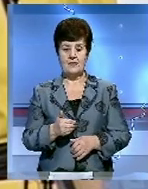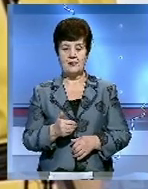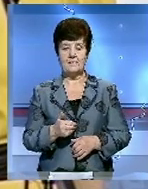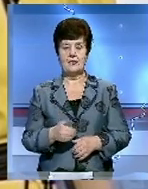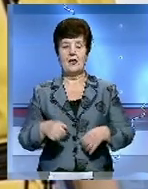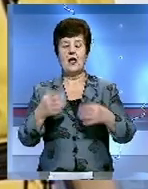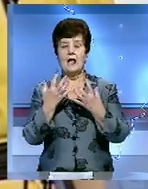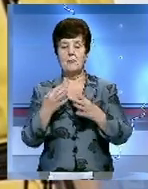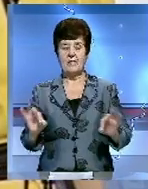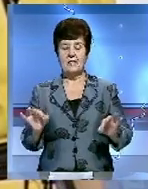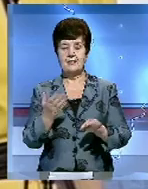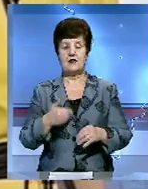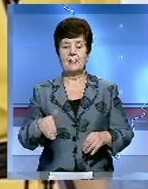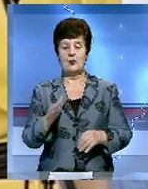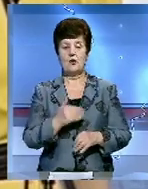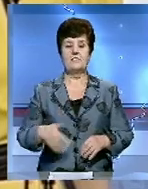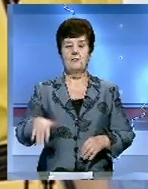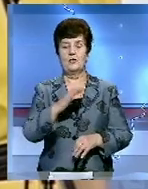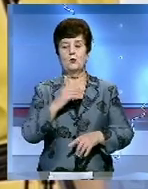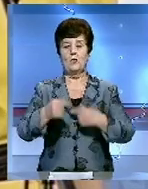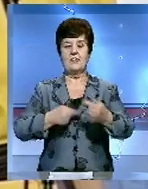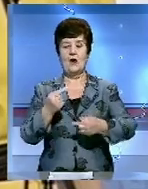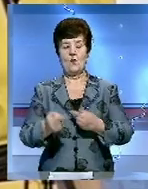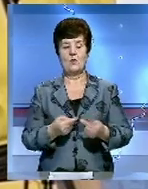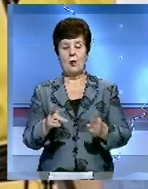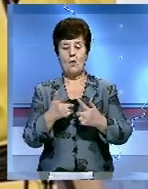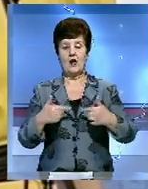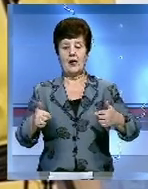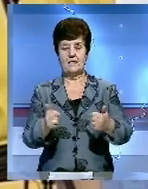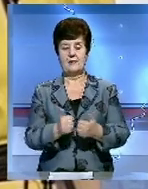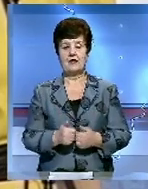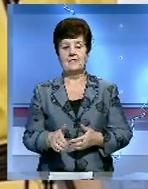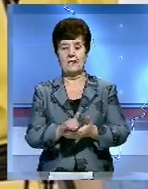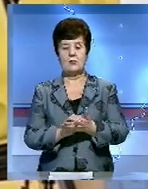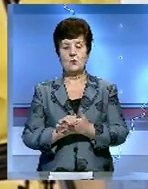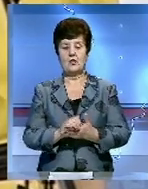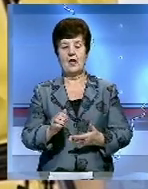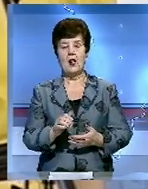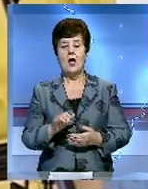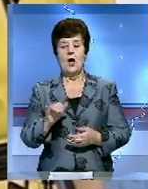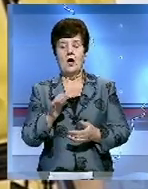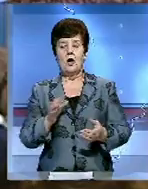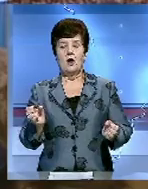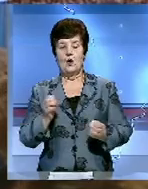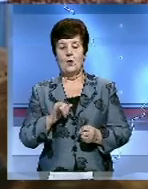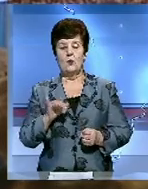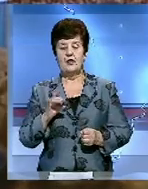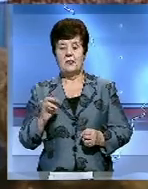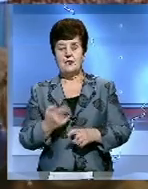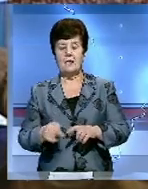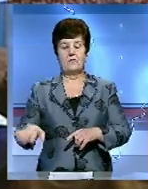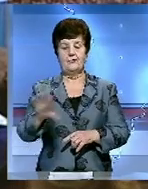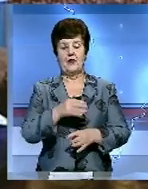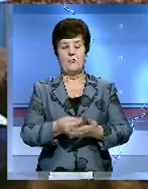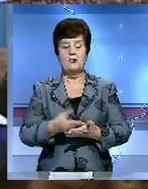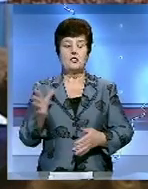noastre, întotdeauna. Organizația Națiunilor Unite apreciază eforturile tuturor celor care